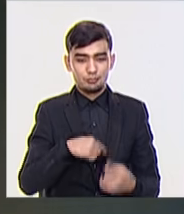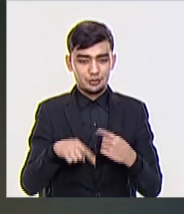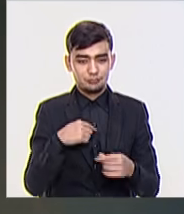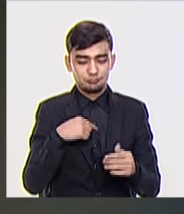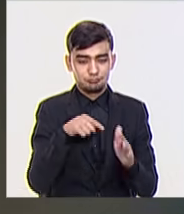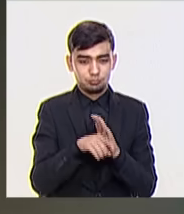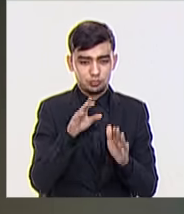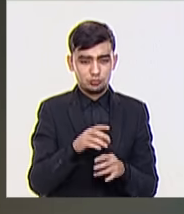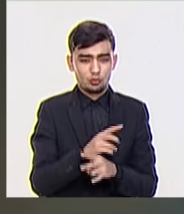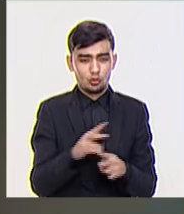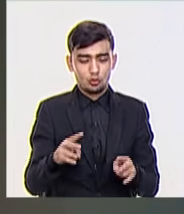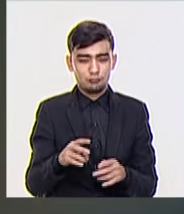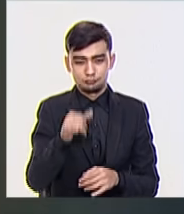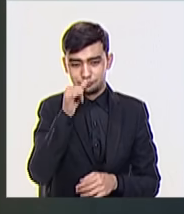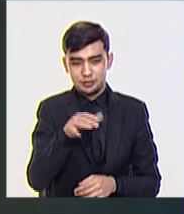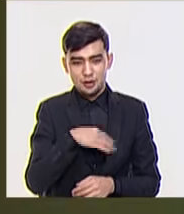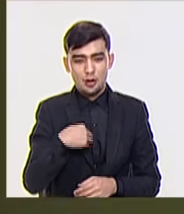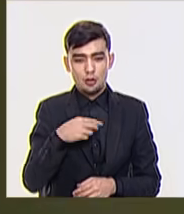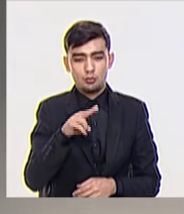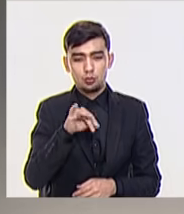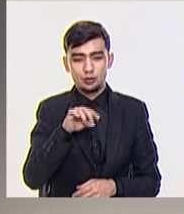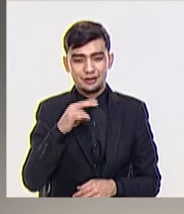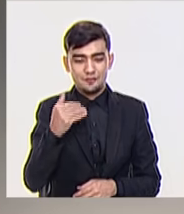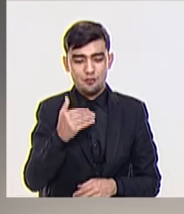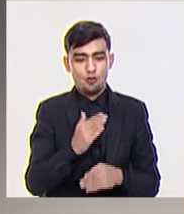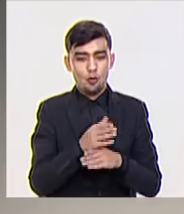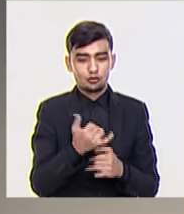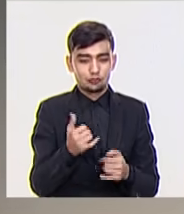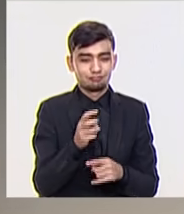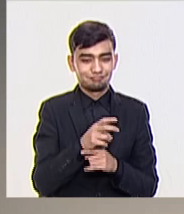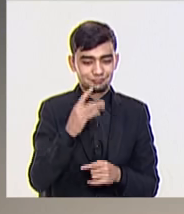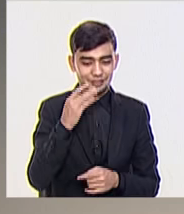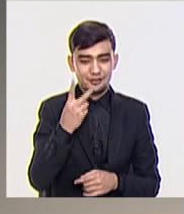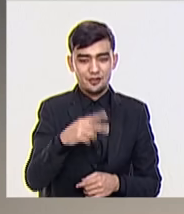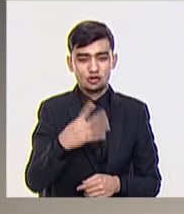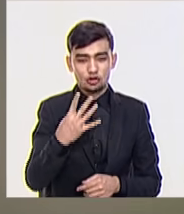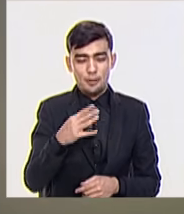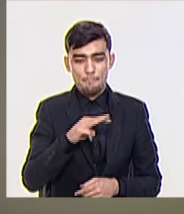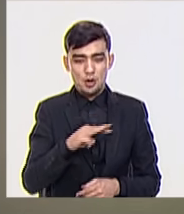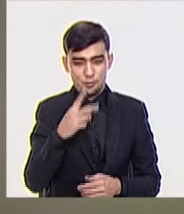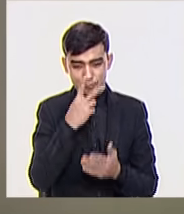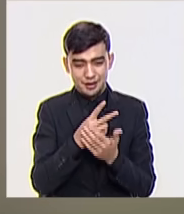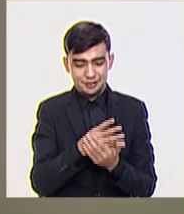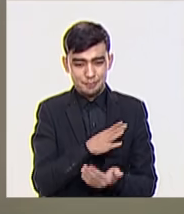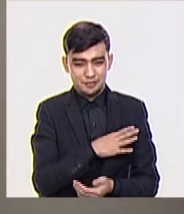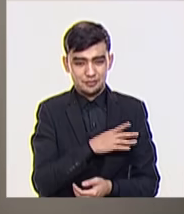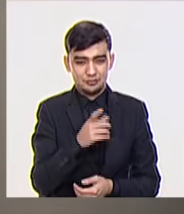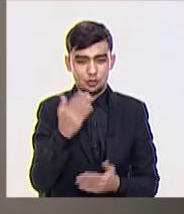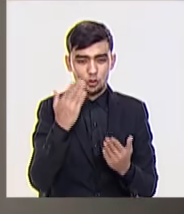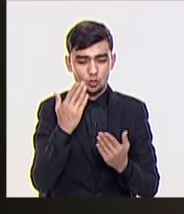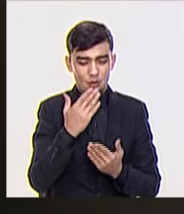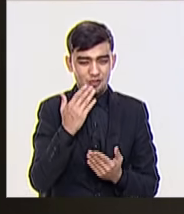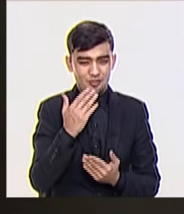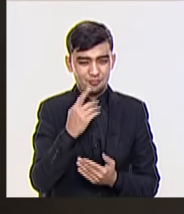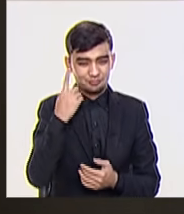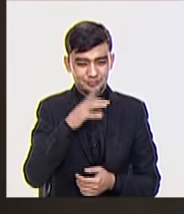не пускают. Мы попадем в гости к Путину. Қазірдің өзінде 24 миллион көрсетілім жинап үлгерген фильмнің